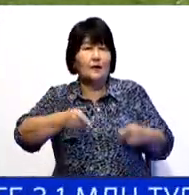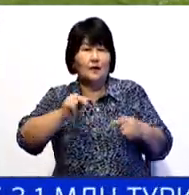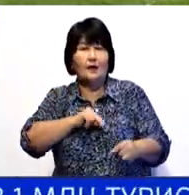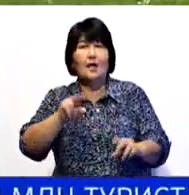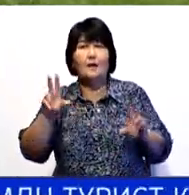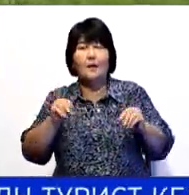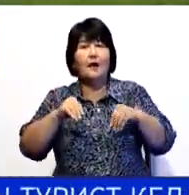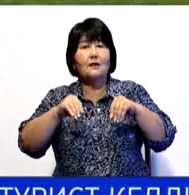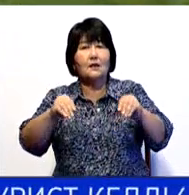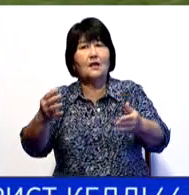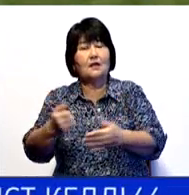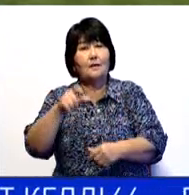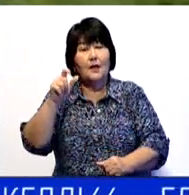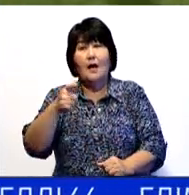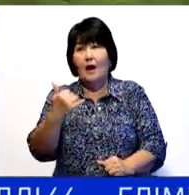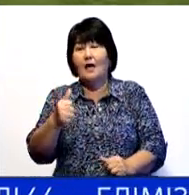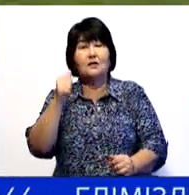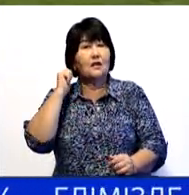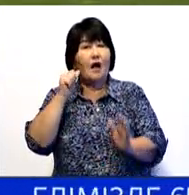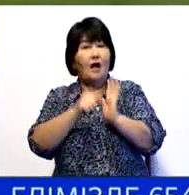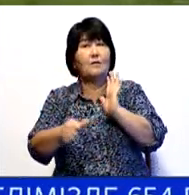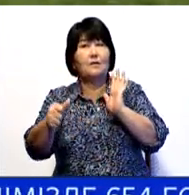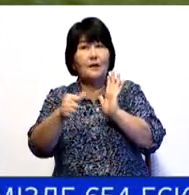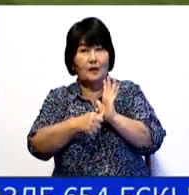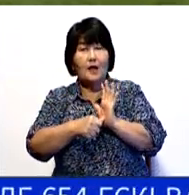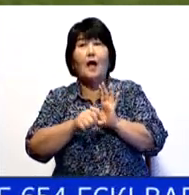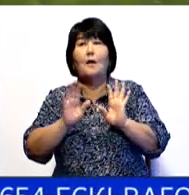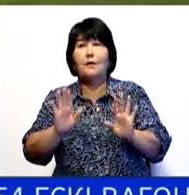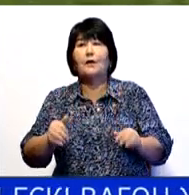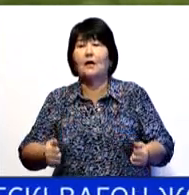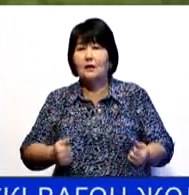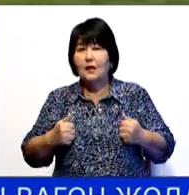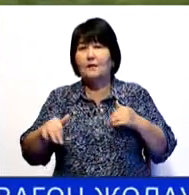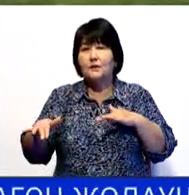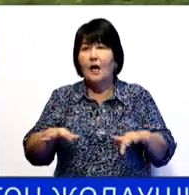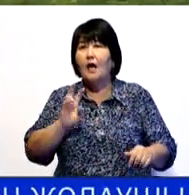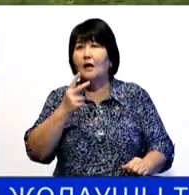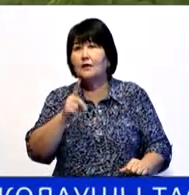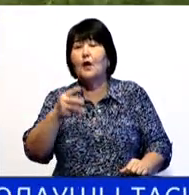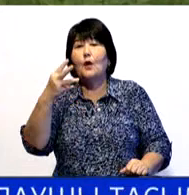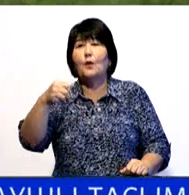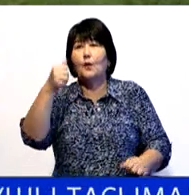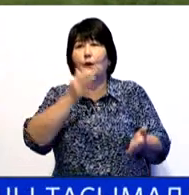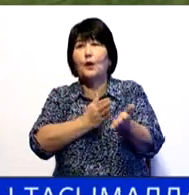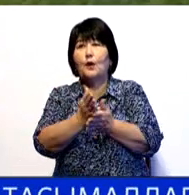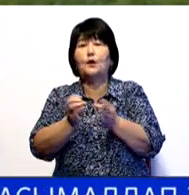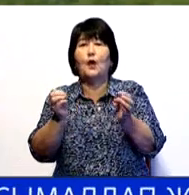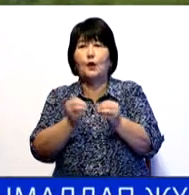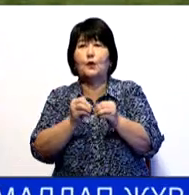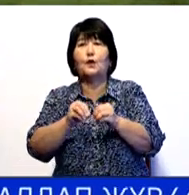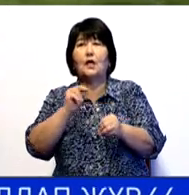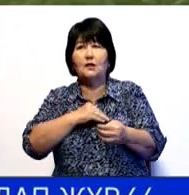бақытын бағбандықтан тапқан жан. Қазір 60-тың алтауын аяқ басты, бірақ дамылсыз алқап аралап жүр. 30 жылдан бергі тұрақты дағдысы